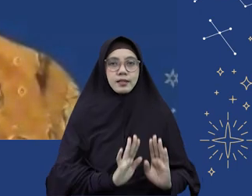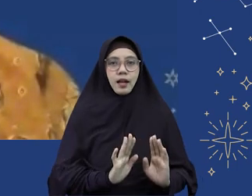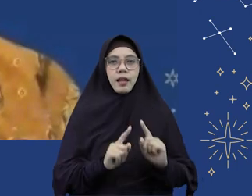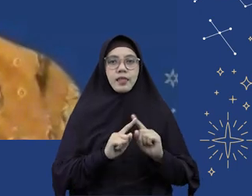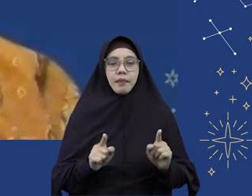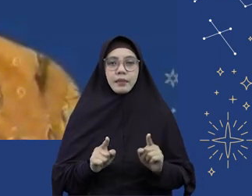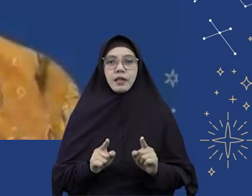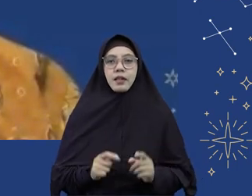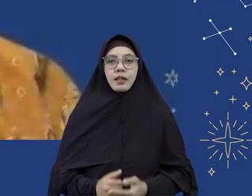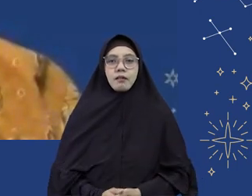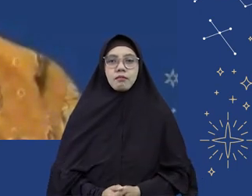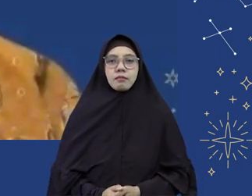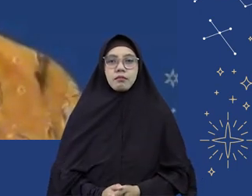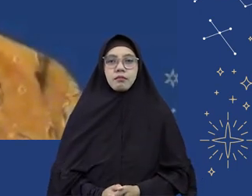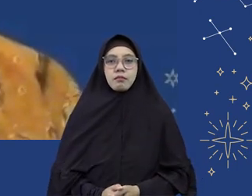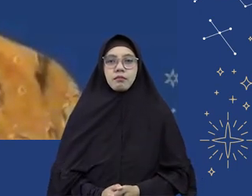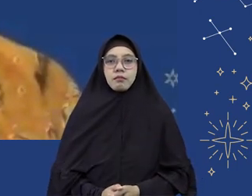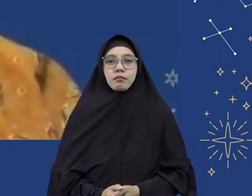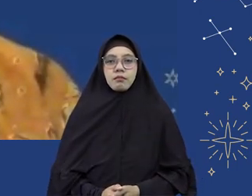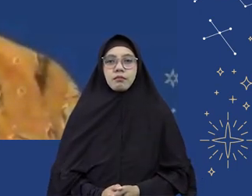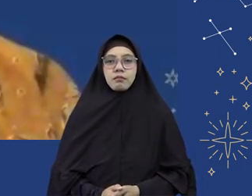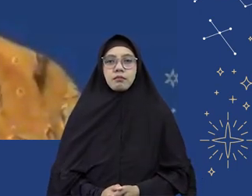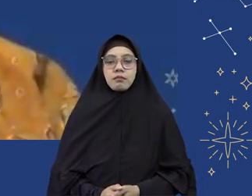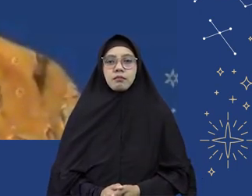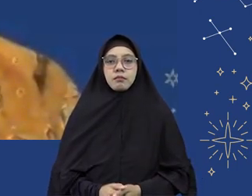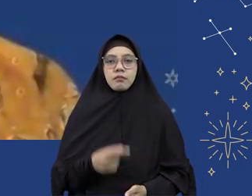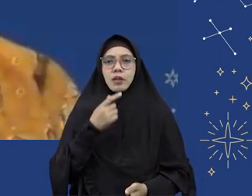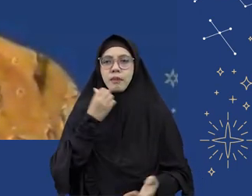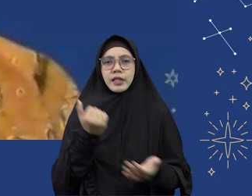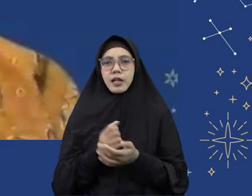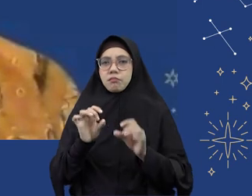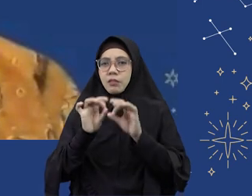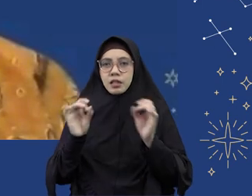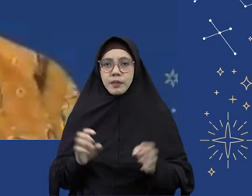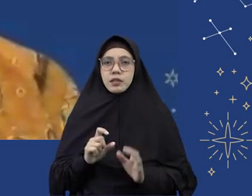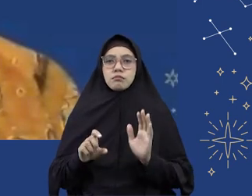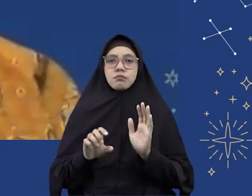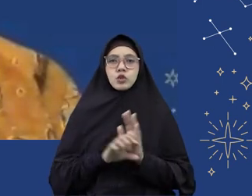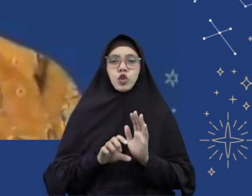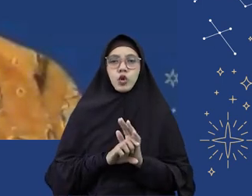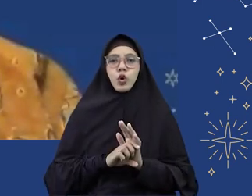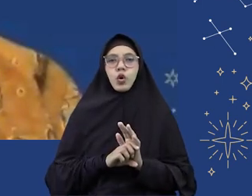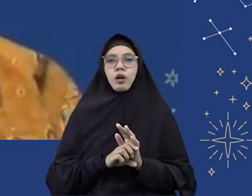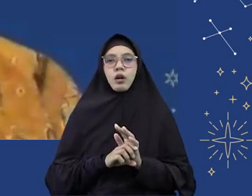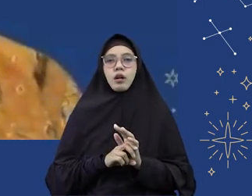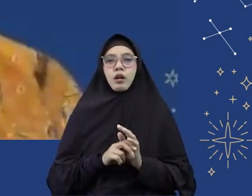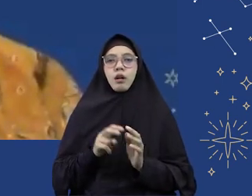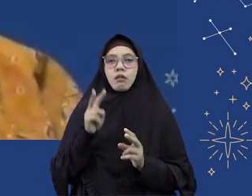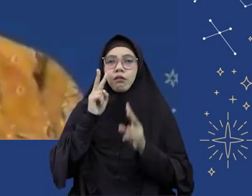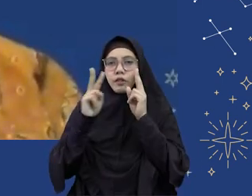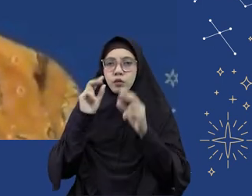namun juga untuk kepentingan lain seperti penginderaan